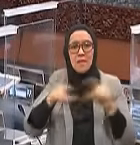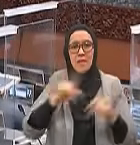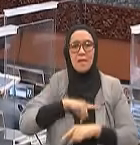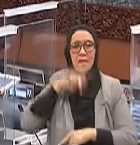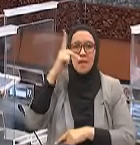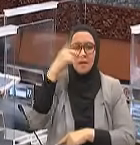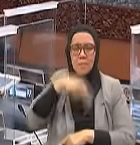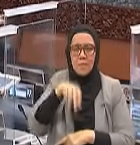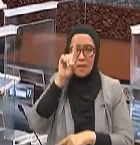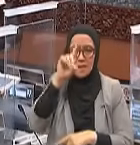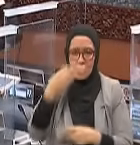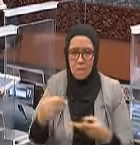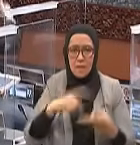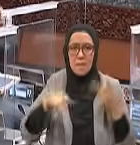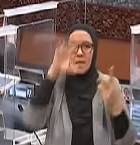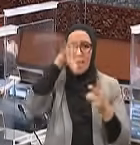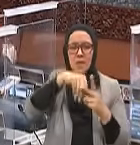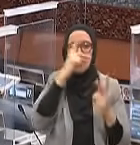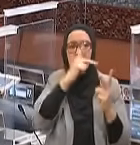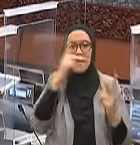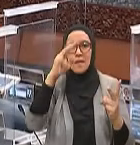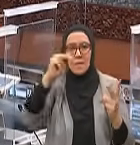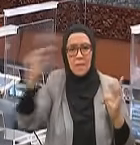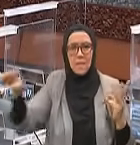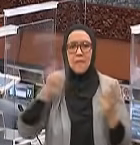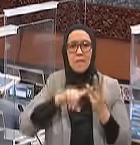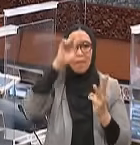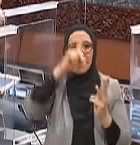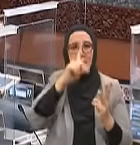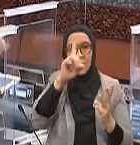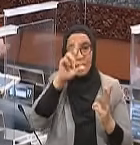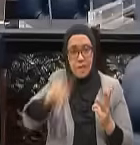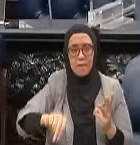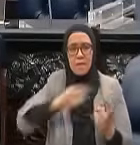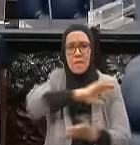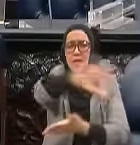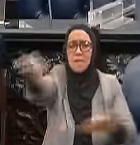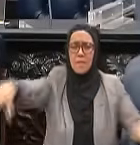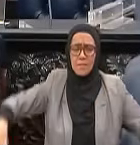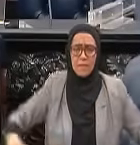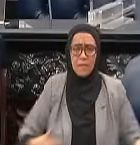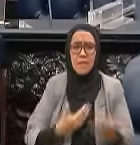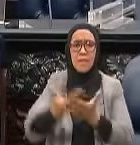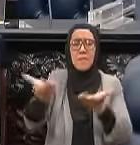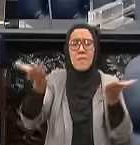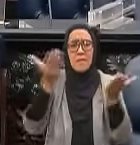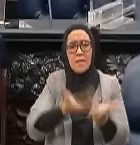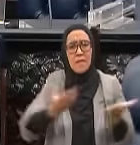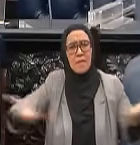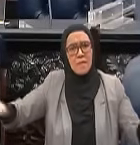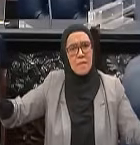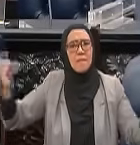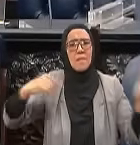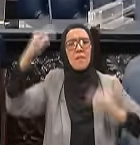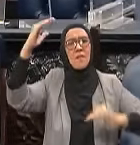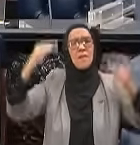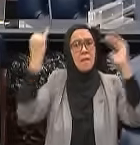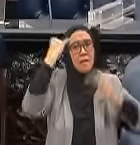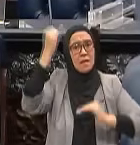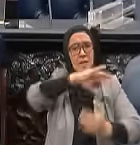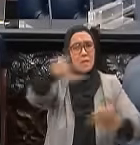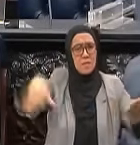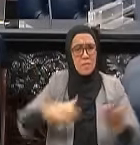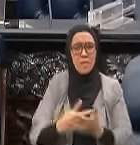gosok juga jujur dan questions kita manggil pandangan suami the mengimbangi kedaulatan negara ini peti